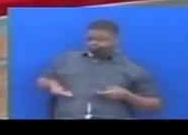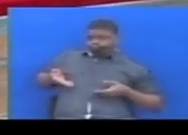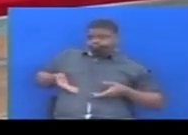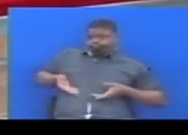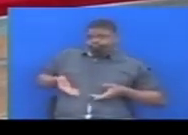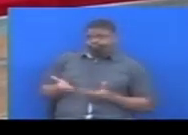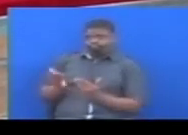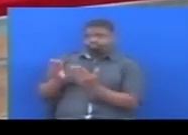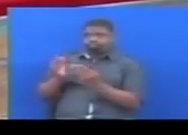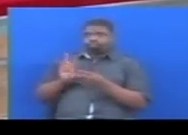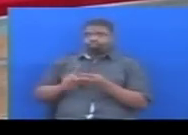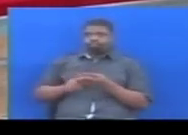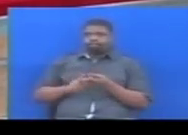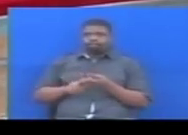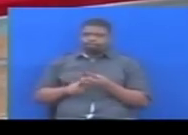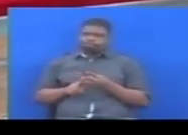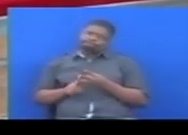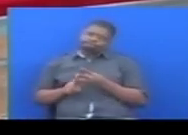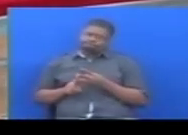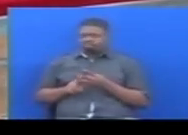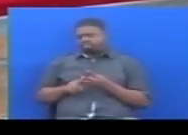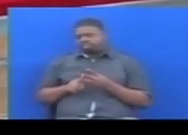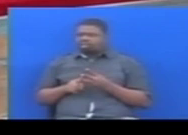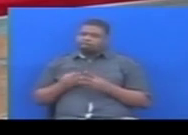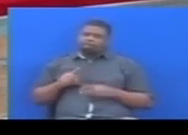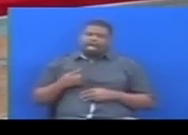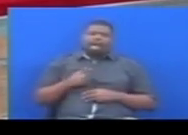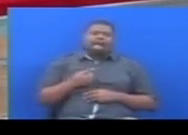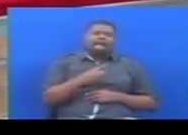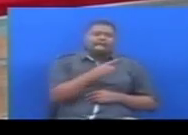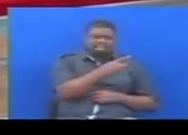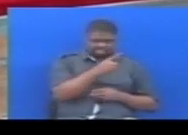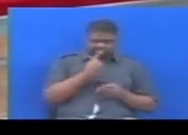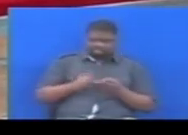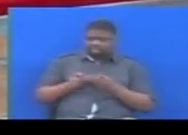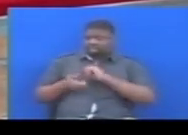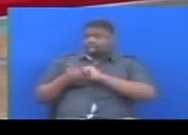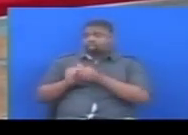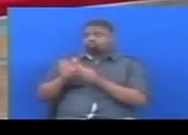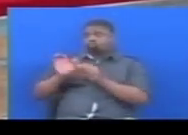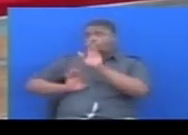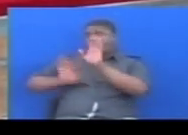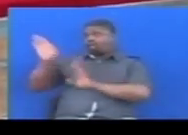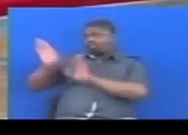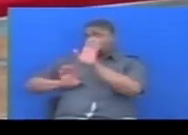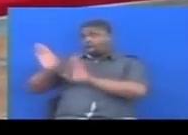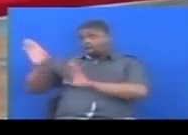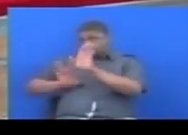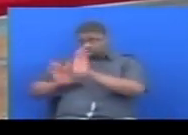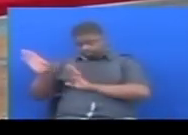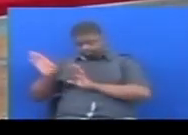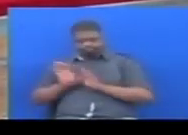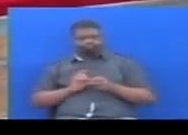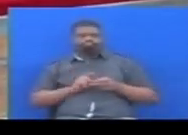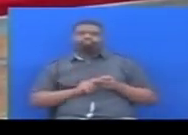kijiografia na umbali mrefu ambao wananchi wanatembea kupata huduma za dharura. Mheshimiwa Naibu Spika, katika mwaka wa